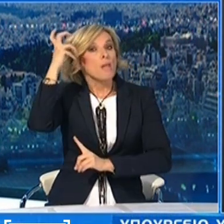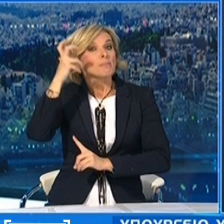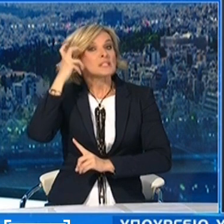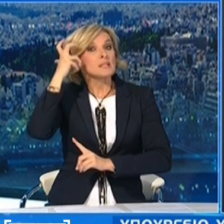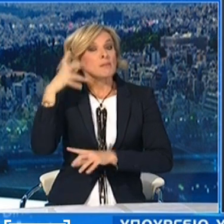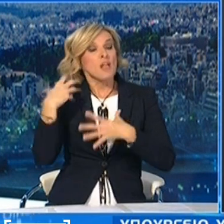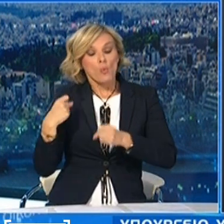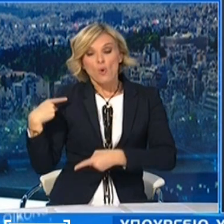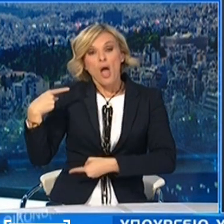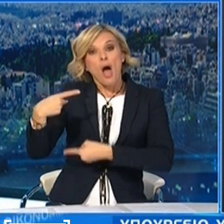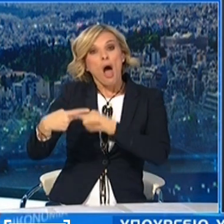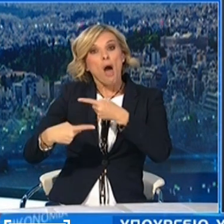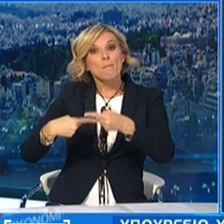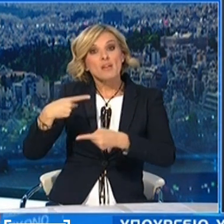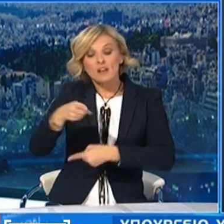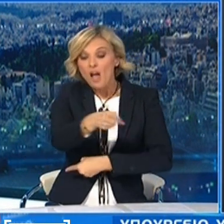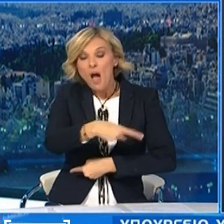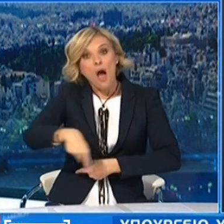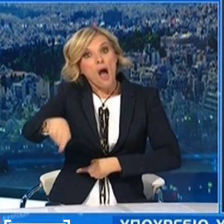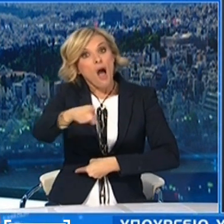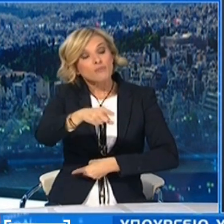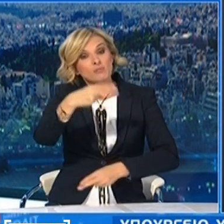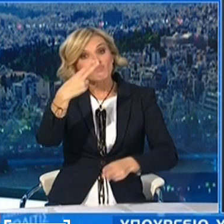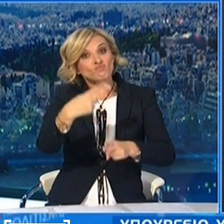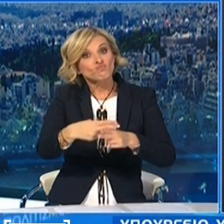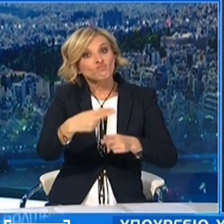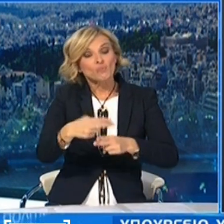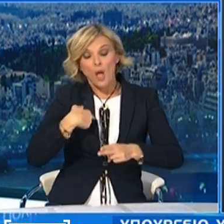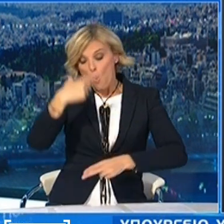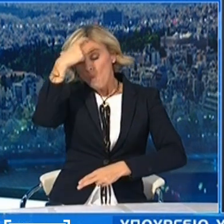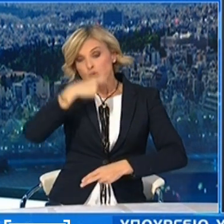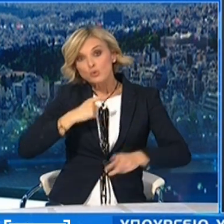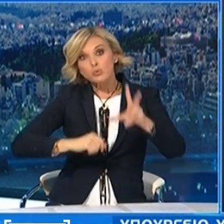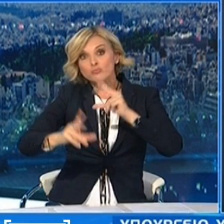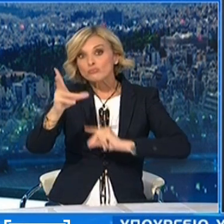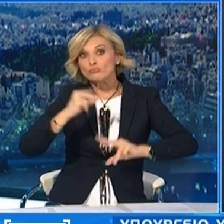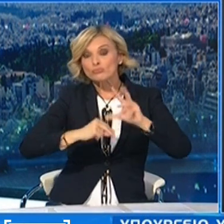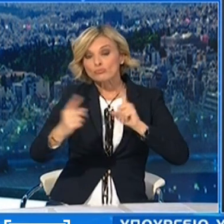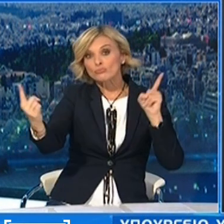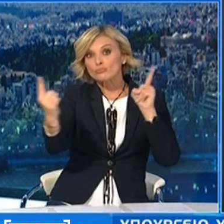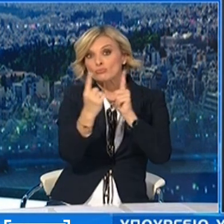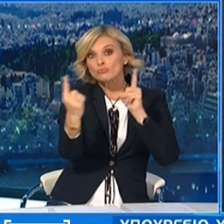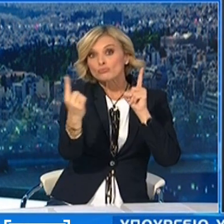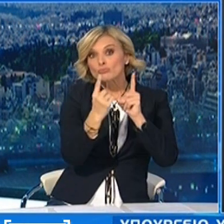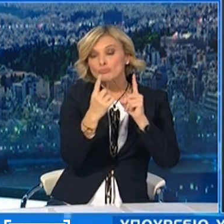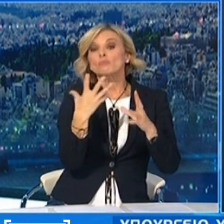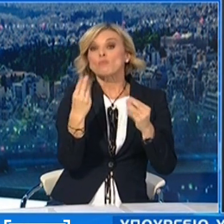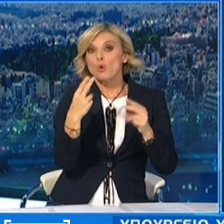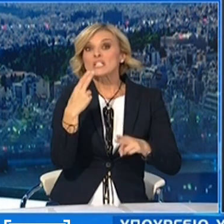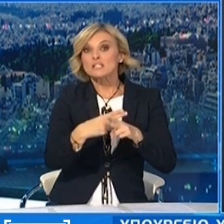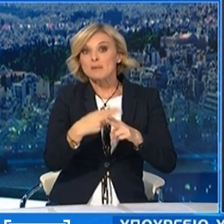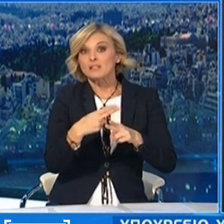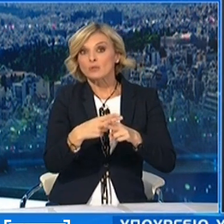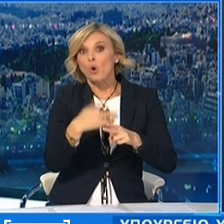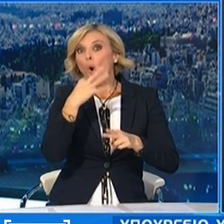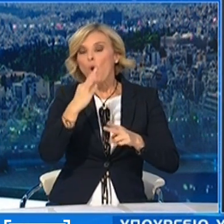θέλετε, επειδή είχα τη δυνατότητα και να παρουσιάσω και τη συγκεκριμένη και να διαβουλευτώ μαζί τους, είναι πάρα πολύ σημαντικό το ότι μέσα από την